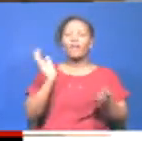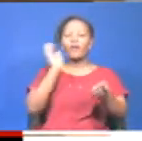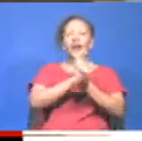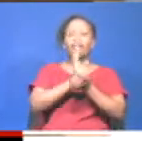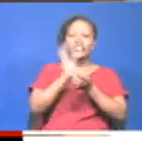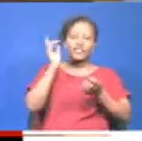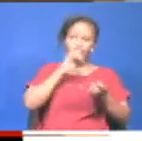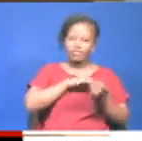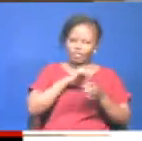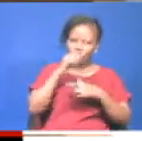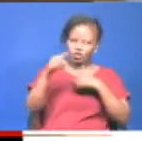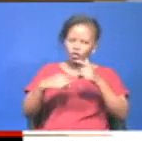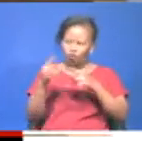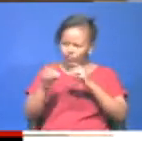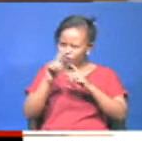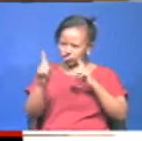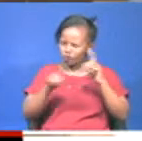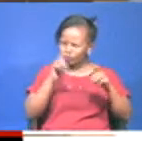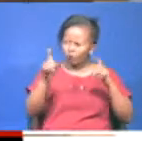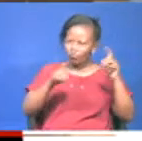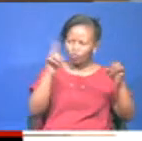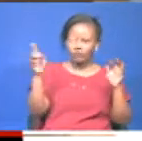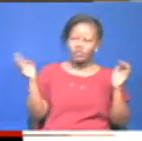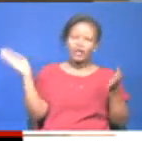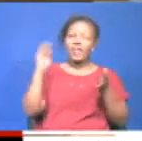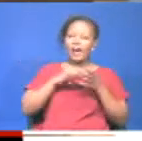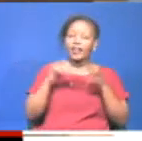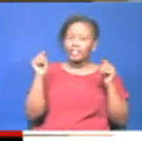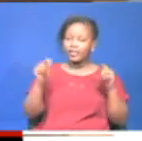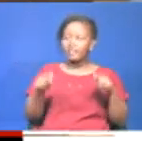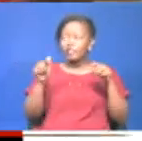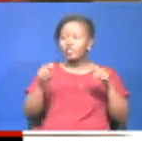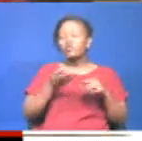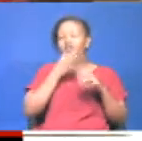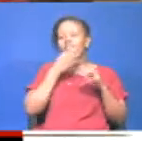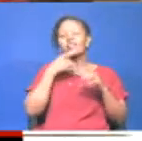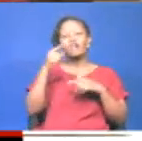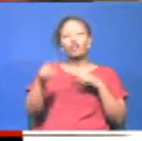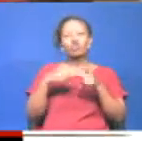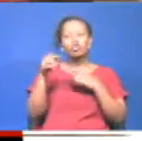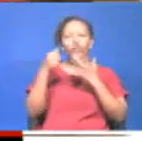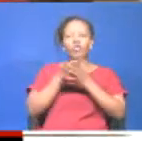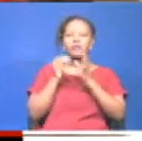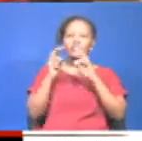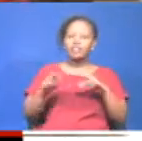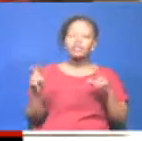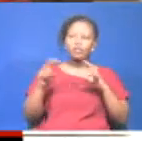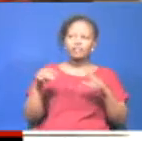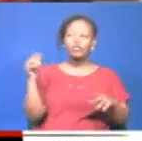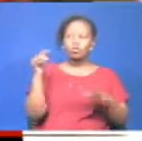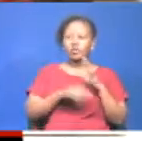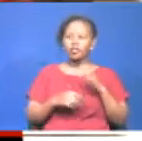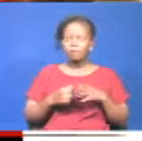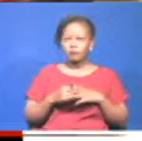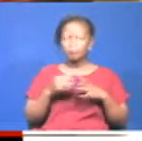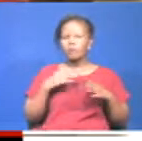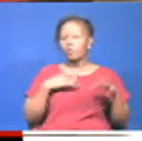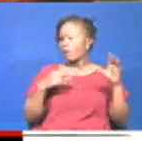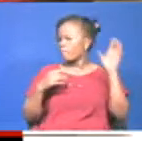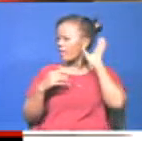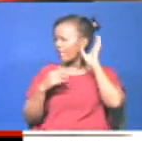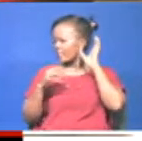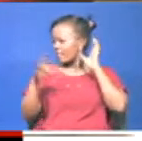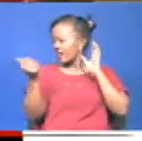kuochiwa. Na leo wamemuvia babaka tena pia ambaye pia anaendelea kusaidiana kwa uchunguzi zaidi. Nisikia wasichana wengine wenye watembea na bibi wakiongea.